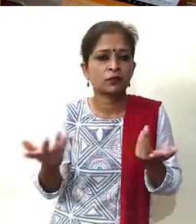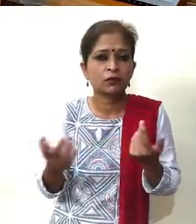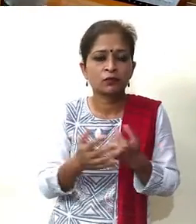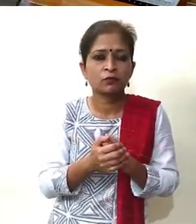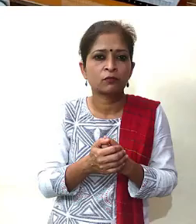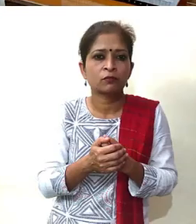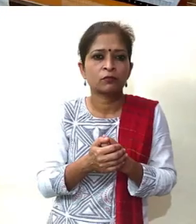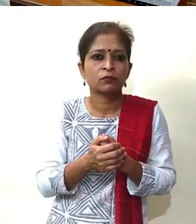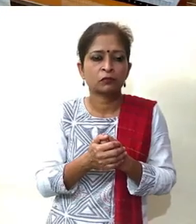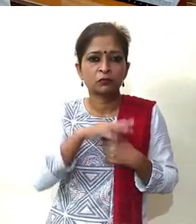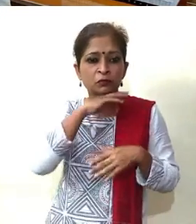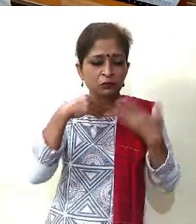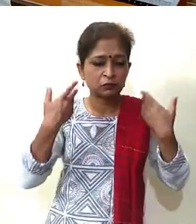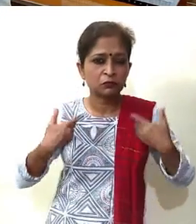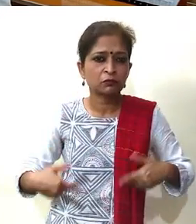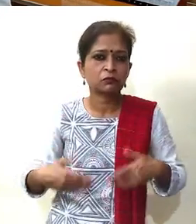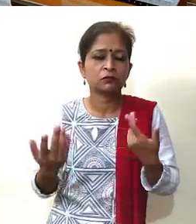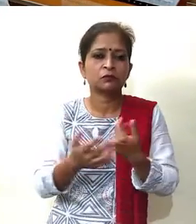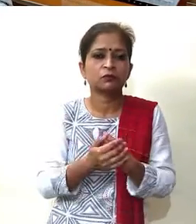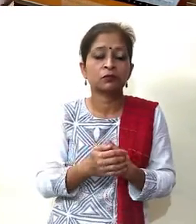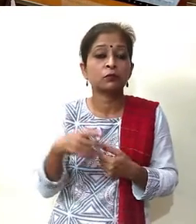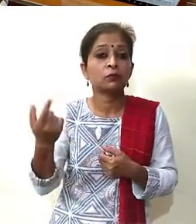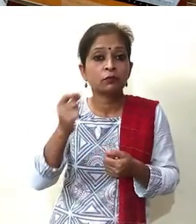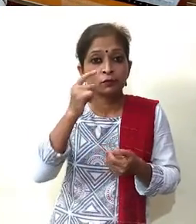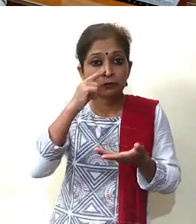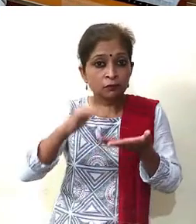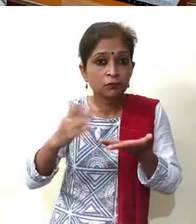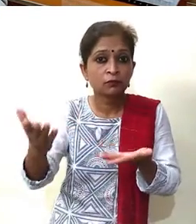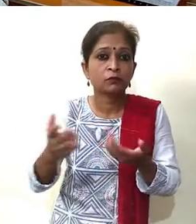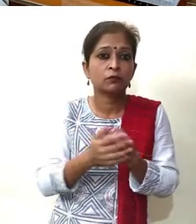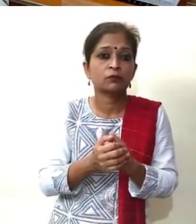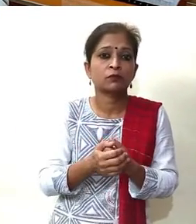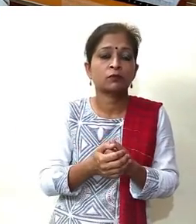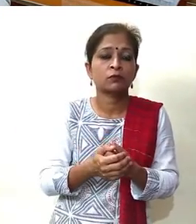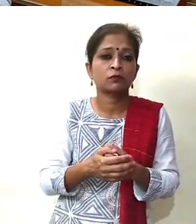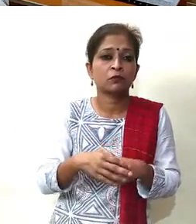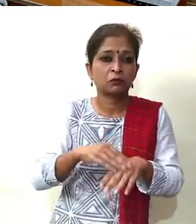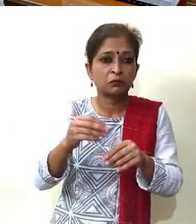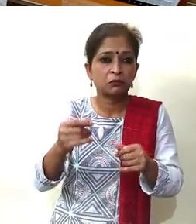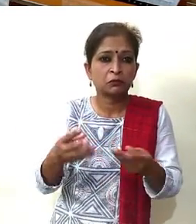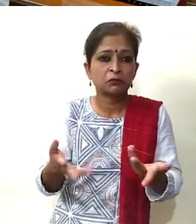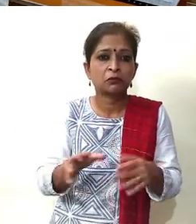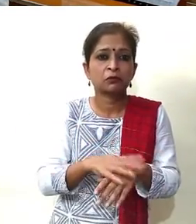शरीर बिल्कुल धूमिल, और उसकी पत्नी बाकी का सुअर का हिस्सा लिए हुए आ